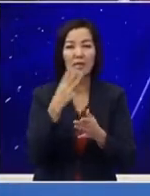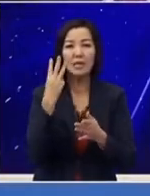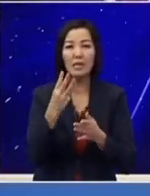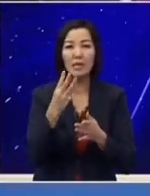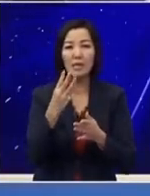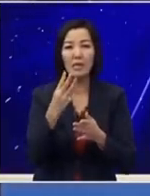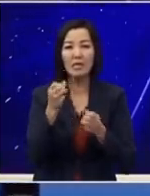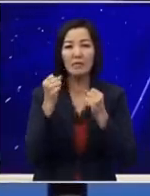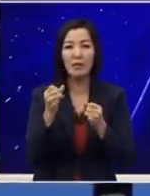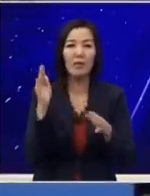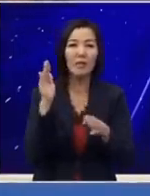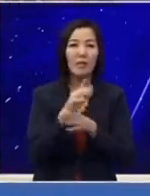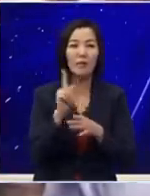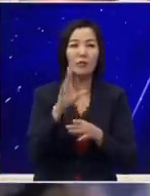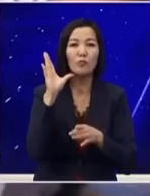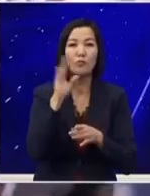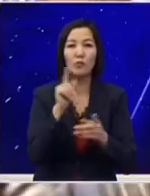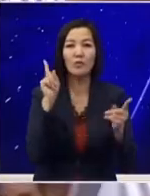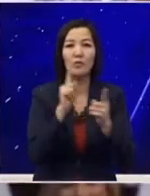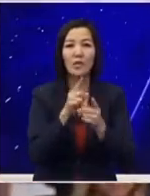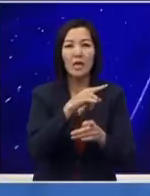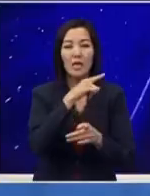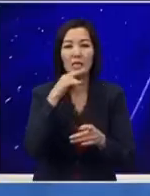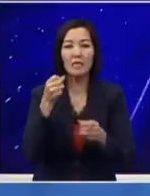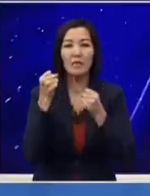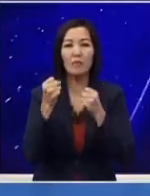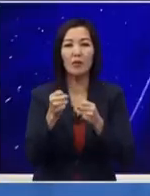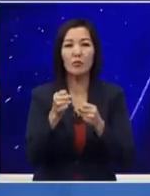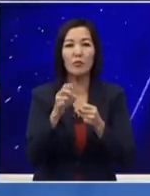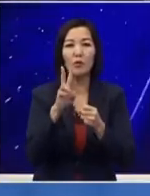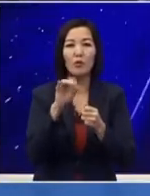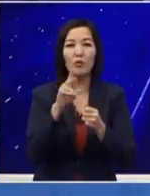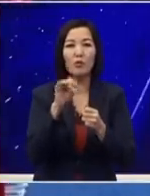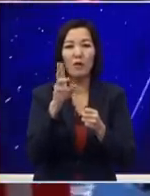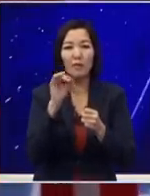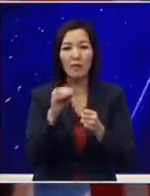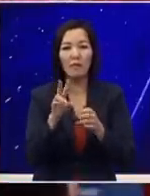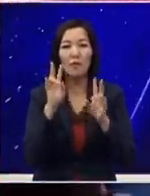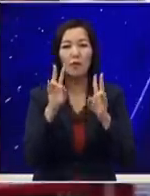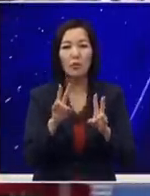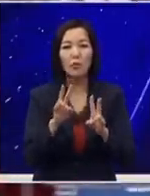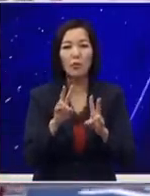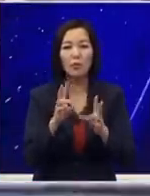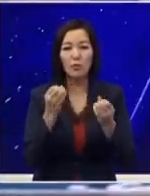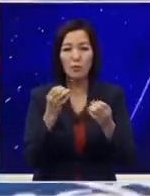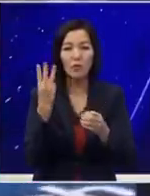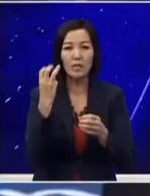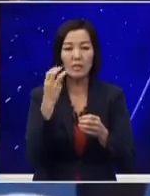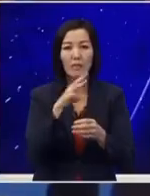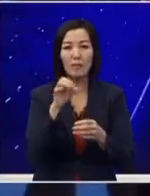43-летний спортсмен добавил, что мог бы встретиться на ринге с российским бойцом Хабибом Нурмагомедовым, но тоже